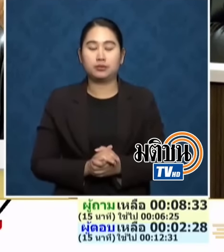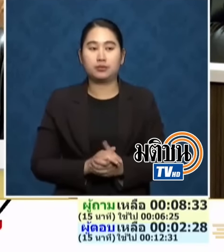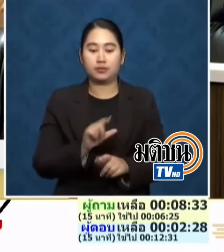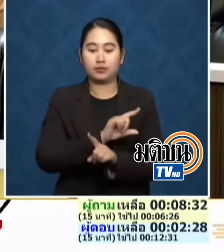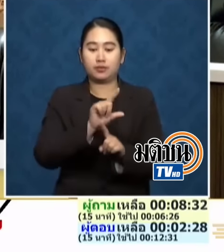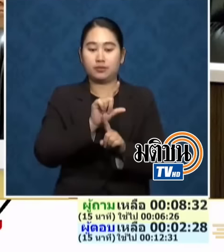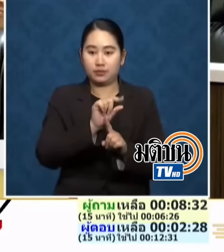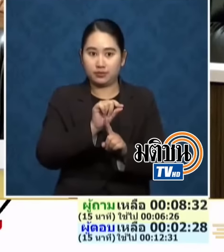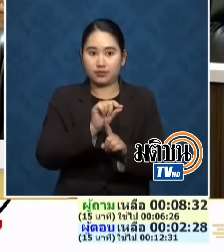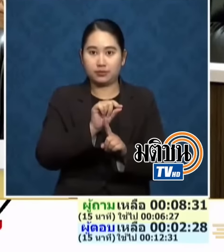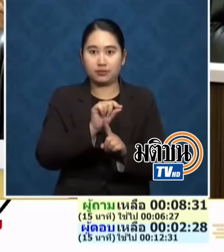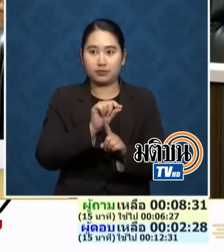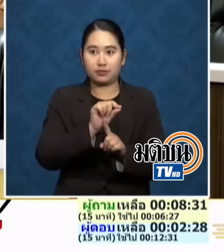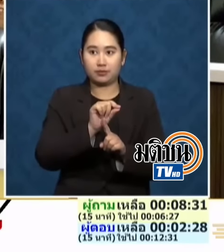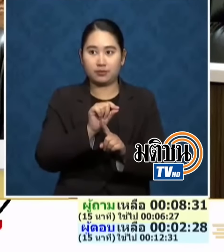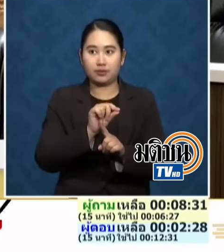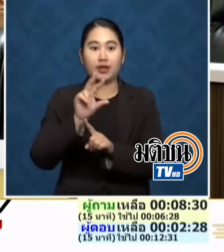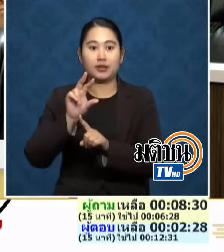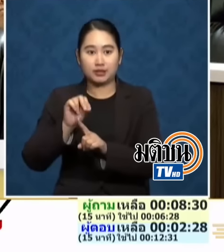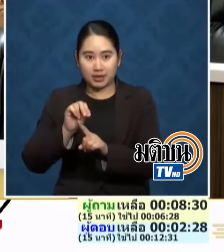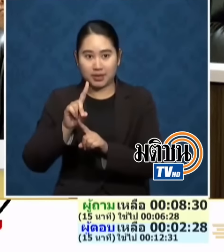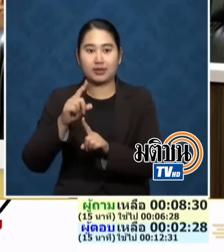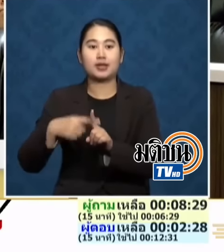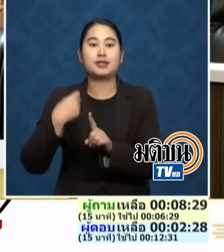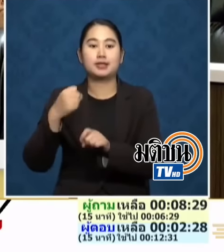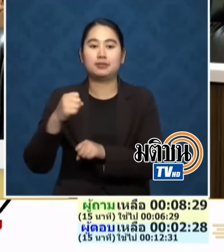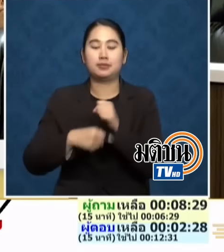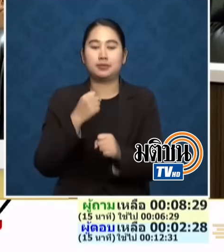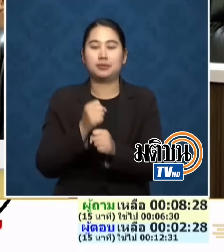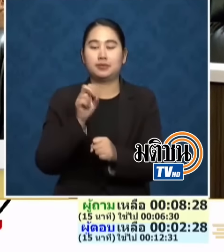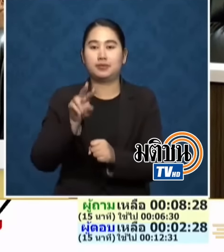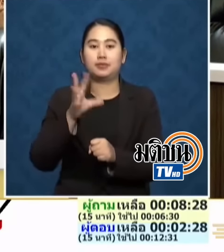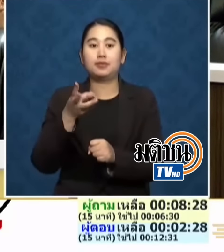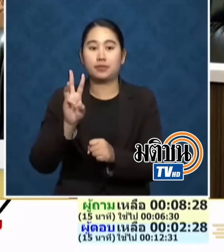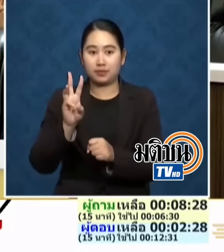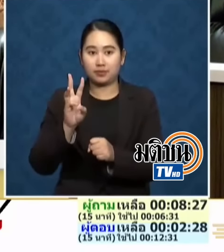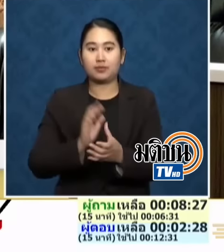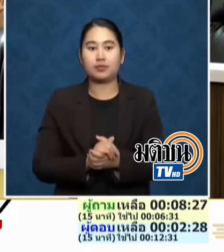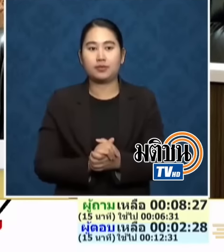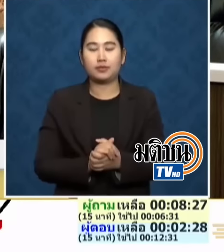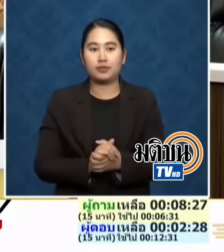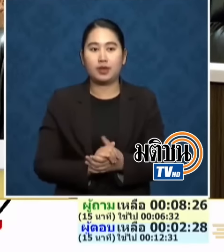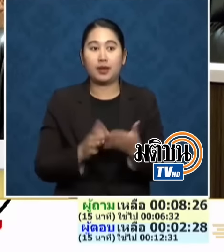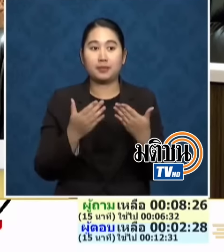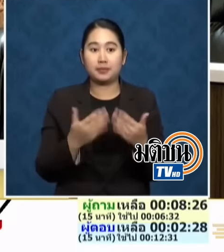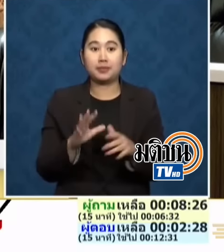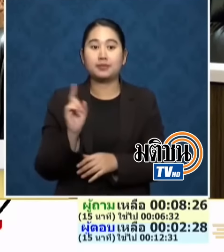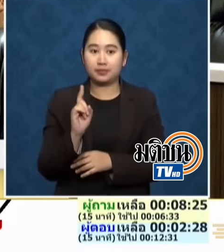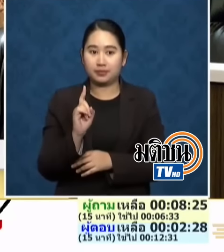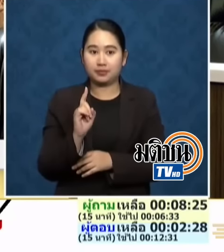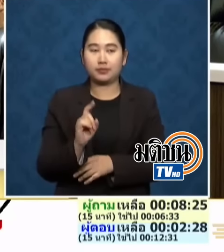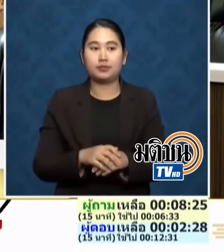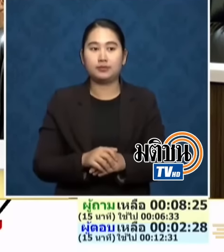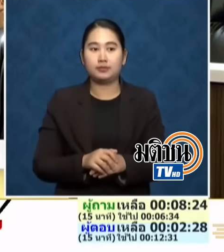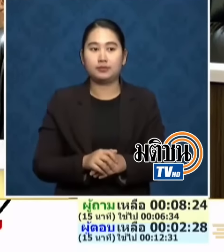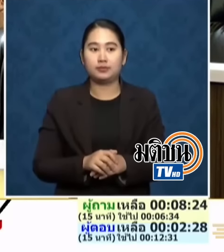เมอวัที่ 20และ 31 ตุราคม 2,566และนอกจากนี้สำนัง